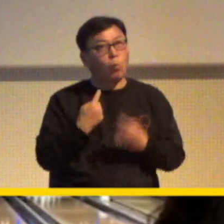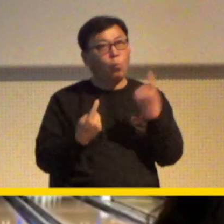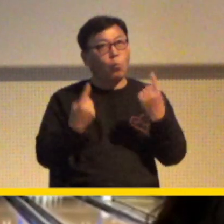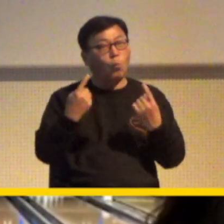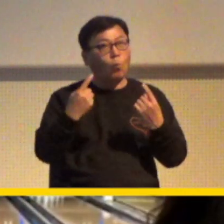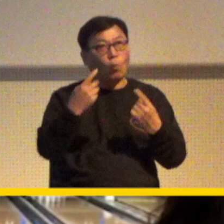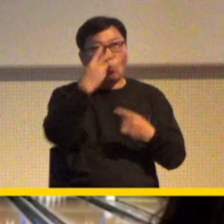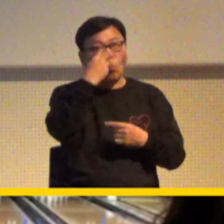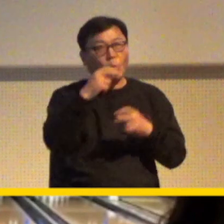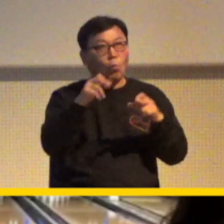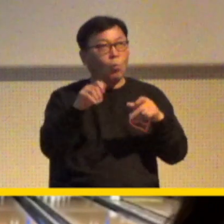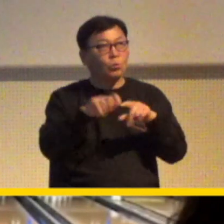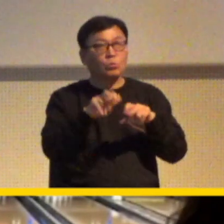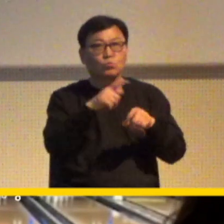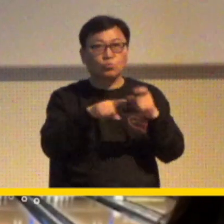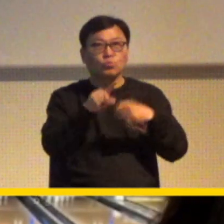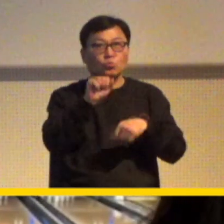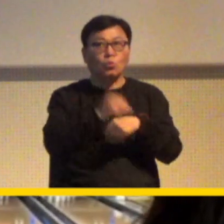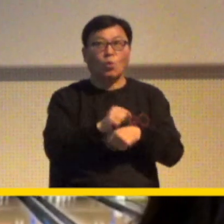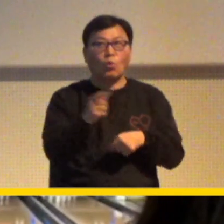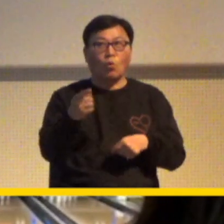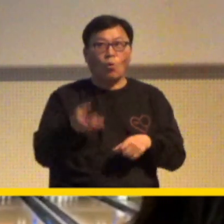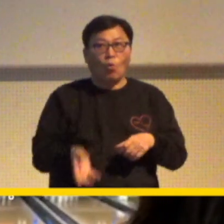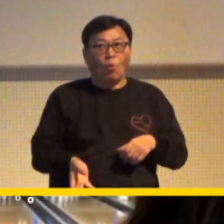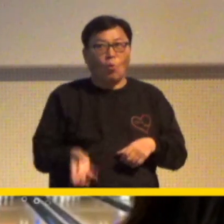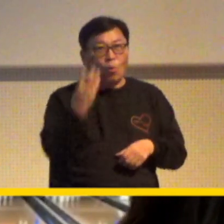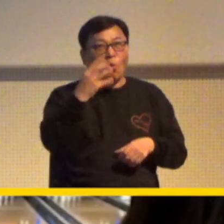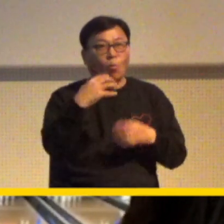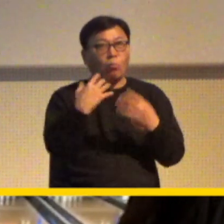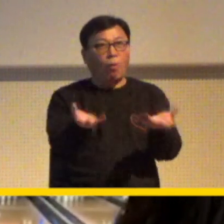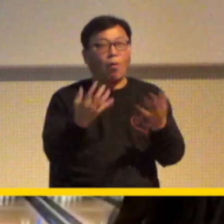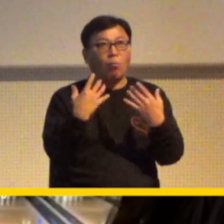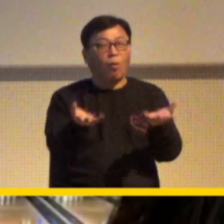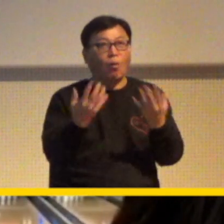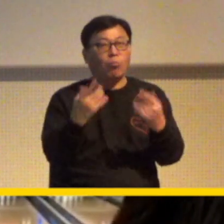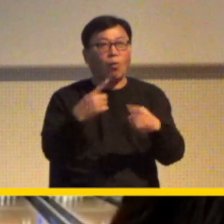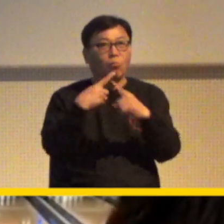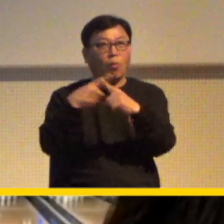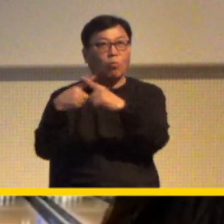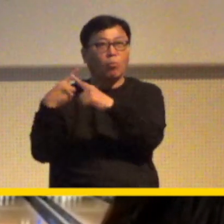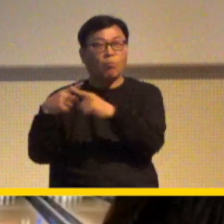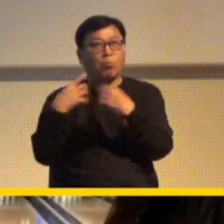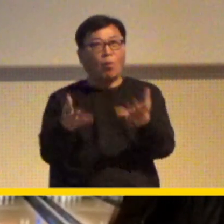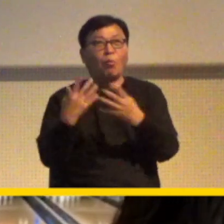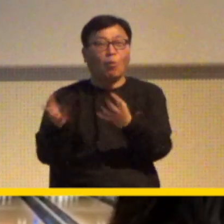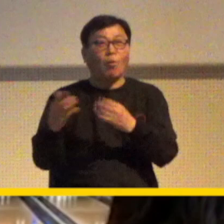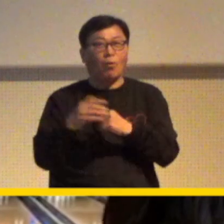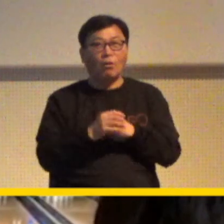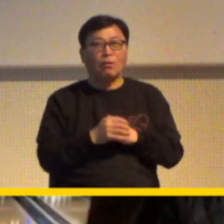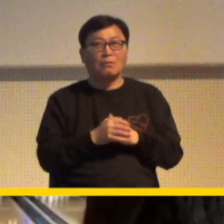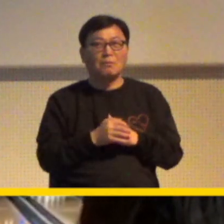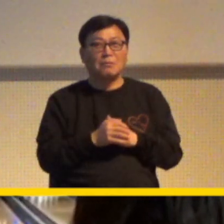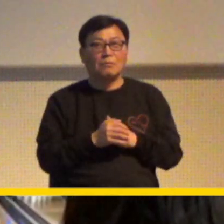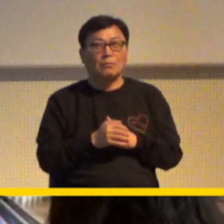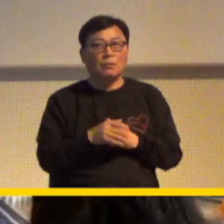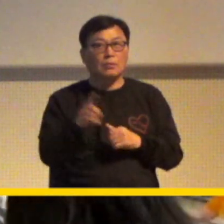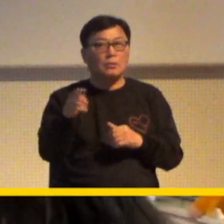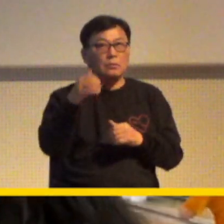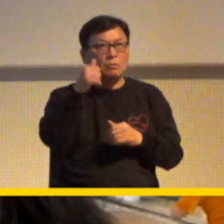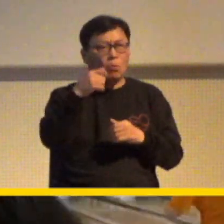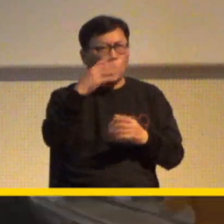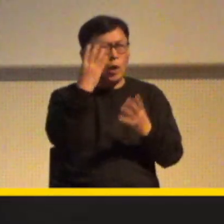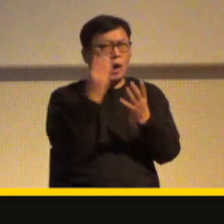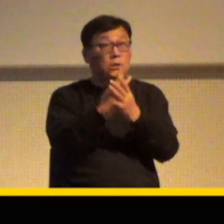아 시각장애인분? 네 훅! 훅 하고 다 넣으시고 네 스페어 차례까지 아 난 좋다 저 이제 저분은 전혀